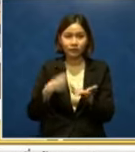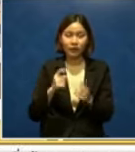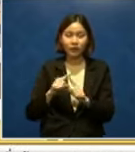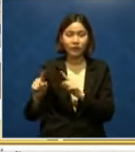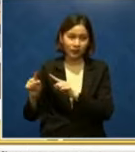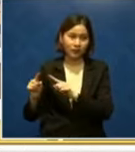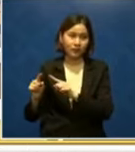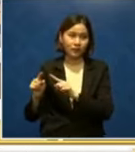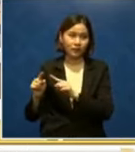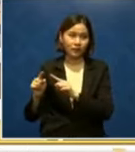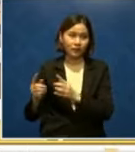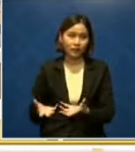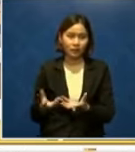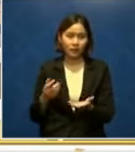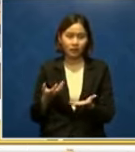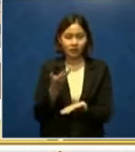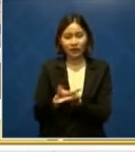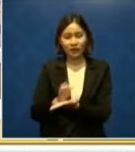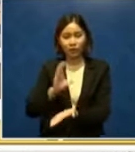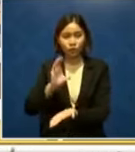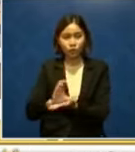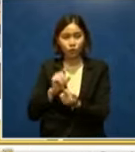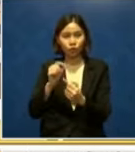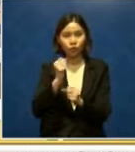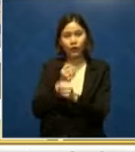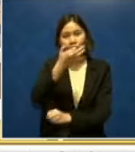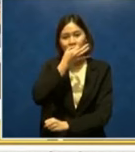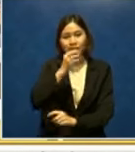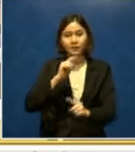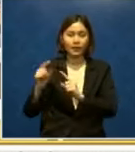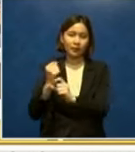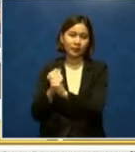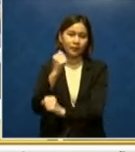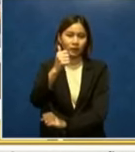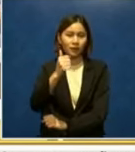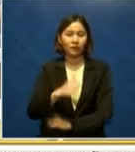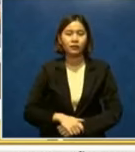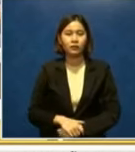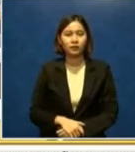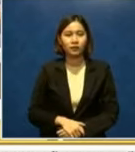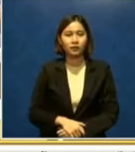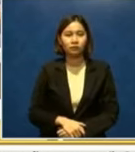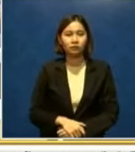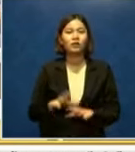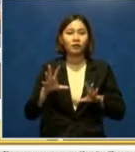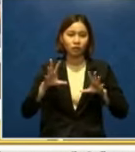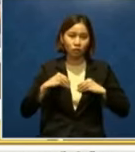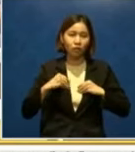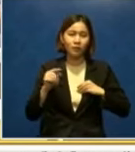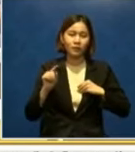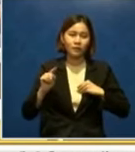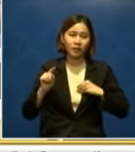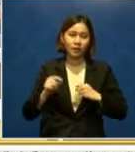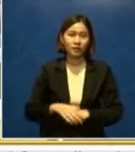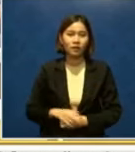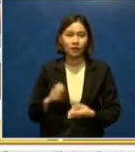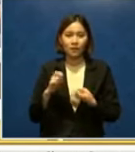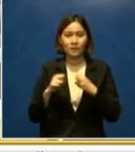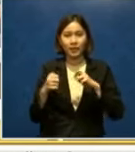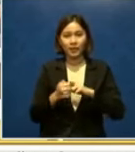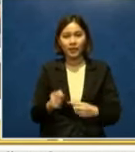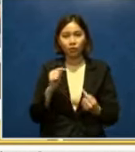ไปเพื่อเป็นเงินทุนในการทำมาหากินได้แล้วก็ปฏิเสธไม่ได้เลยครับว่าปัญหา